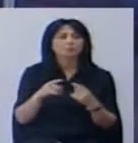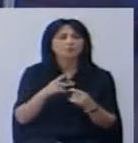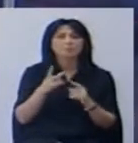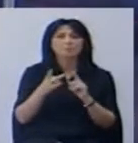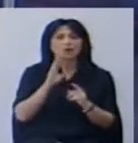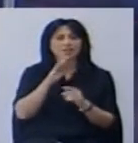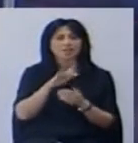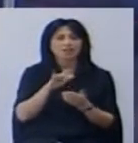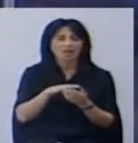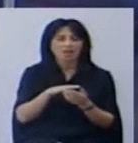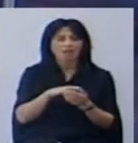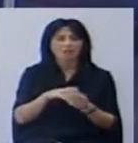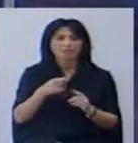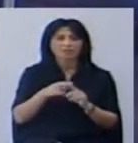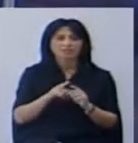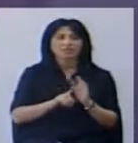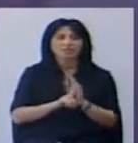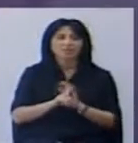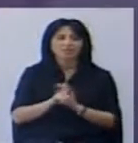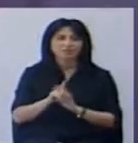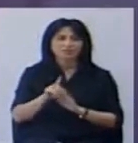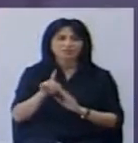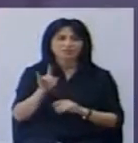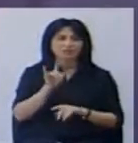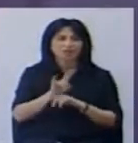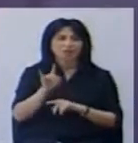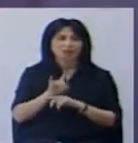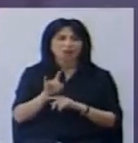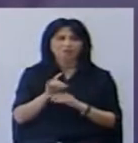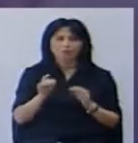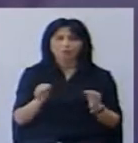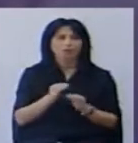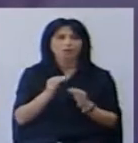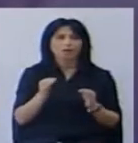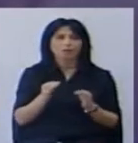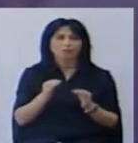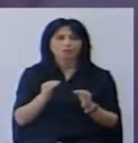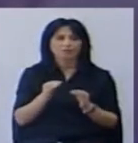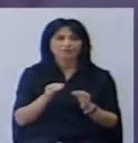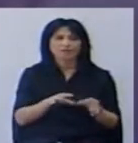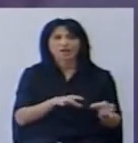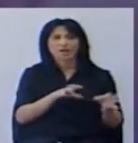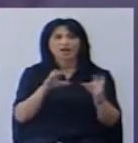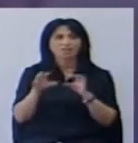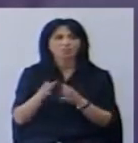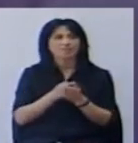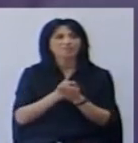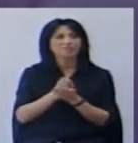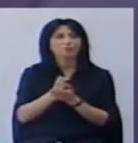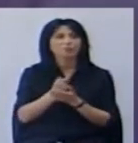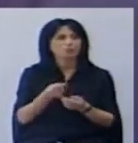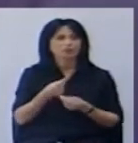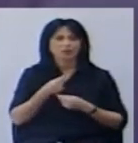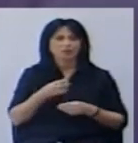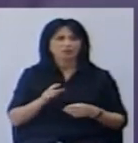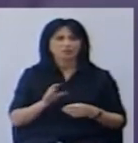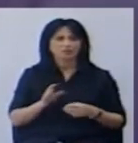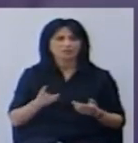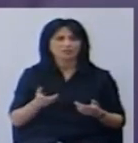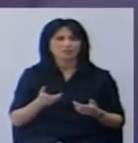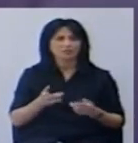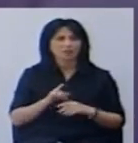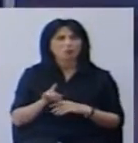დედაქალაქის ფუნქცია. მოდი დავიწყოთ იქედან, რომ ხელოვნურად არაფერის გადმოტანა ფუნქციას არაფერს არავის არ ანიჭებს და